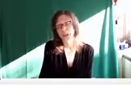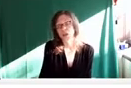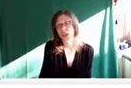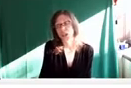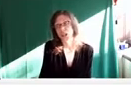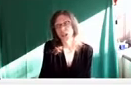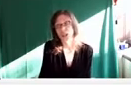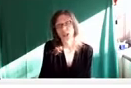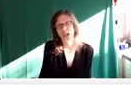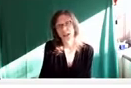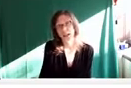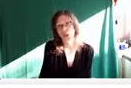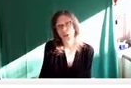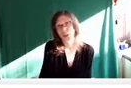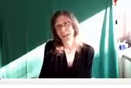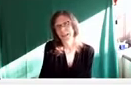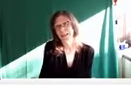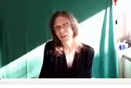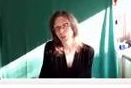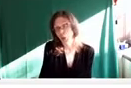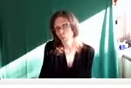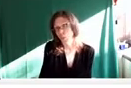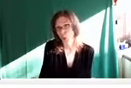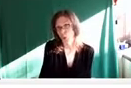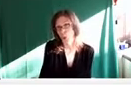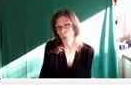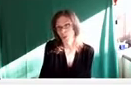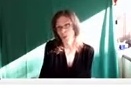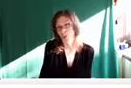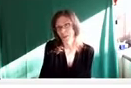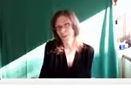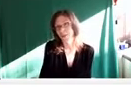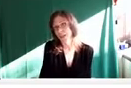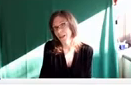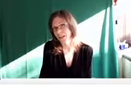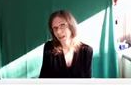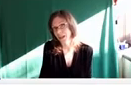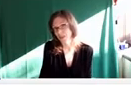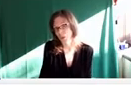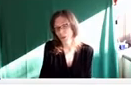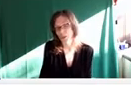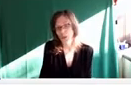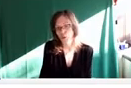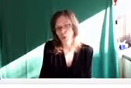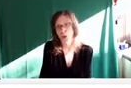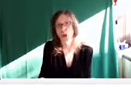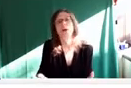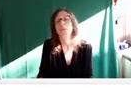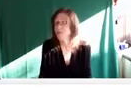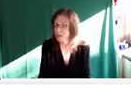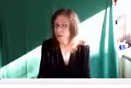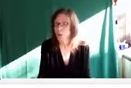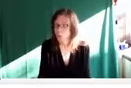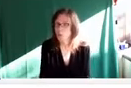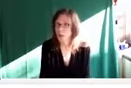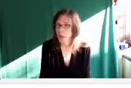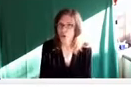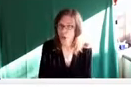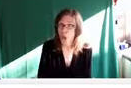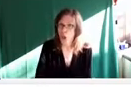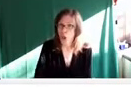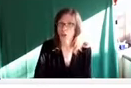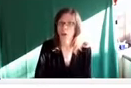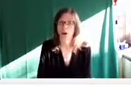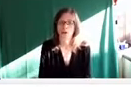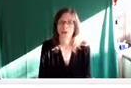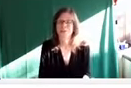vous partagez, c'est des données agrégées, ben ça ne sera pas évident d'arriver au même résultat. Mais évidemment, oui, partager